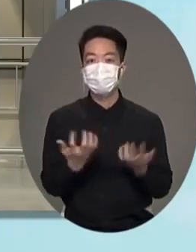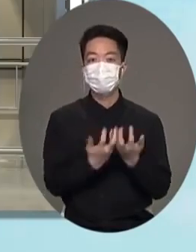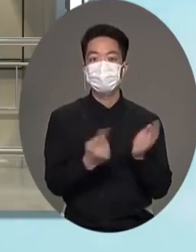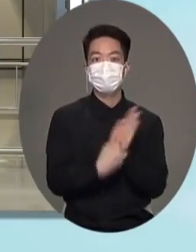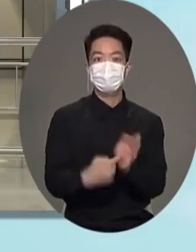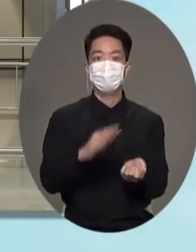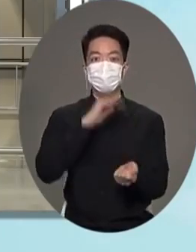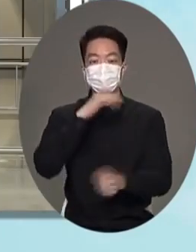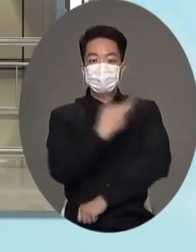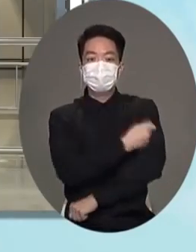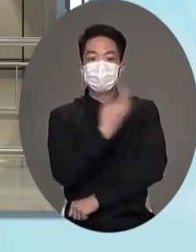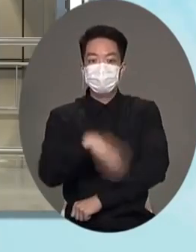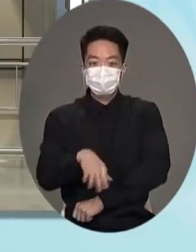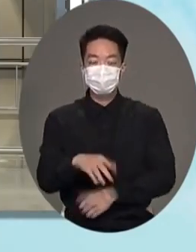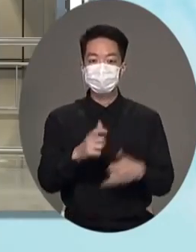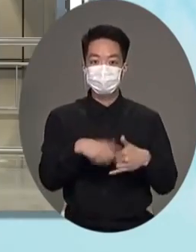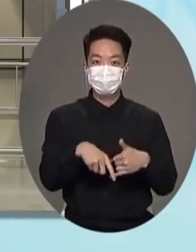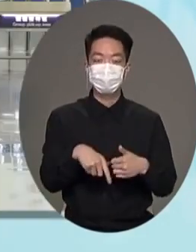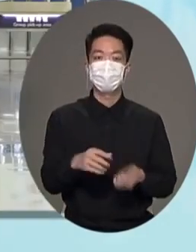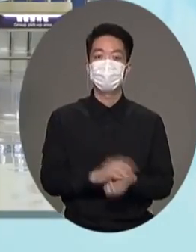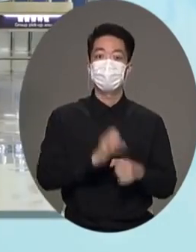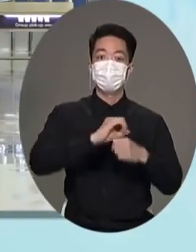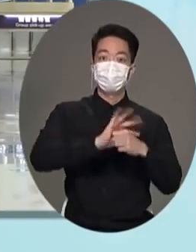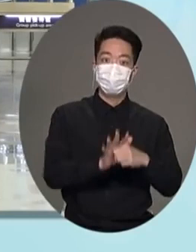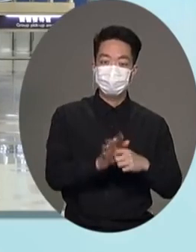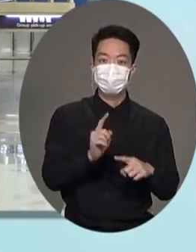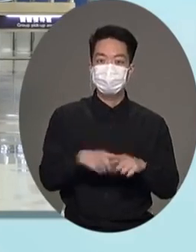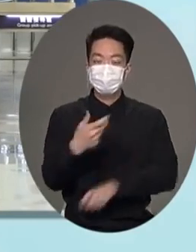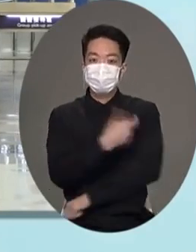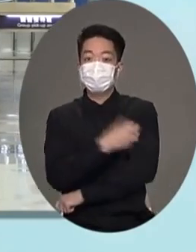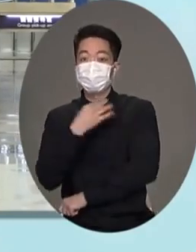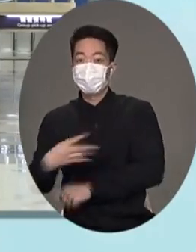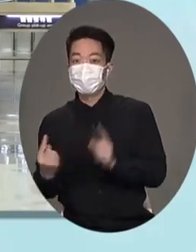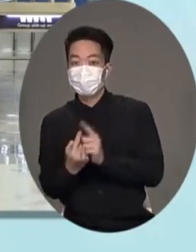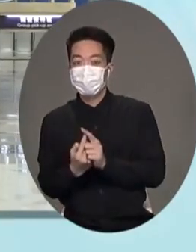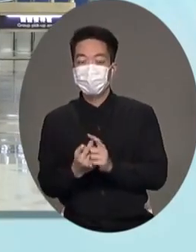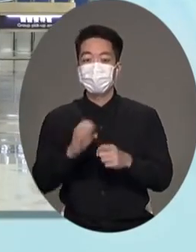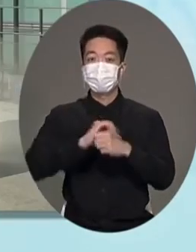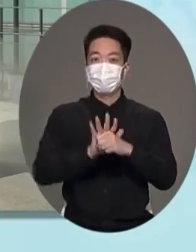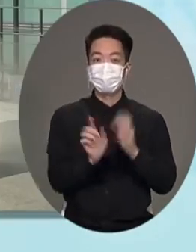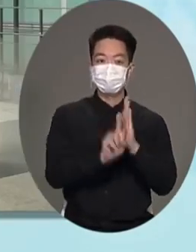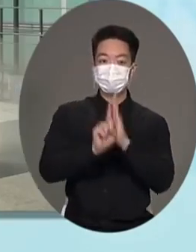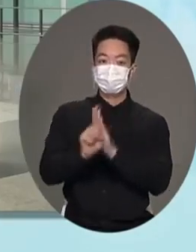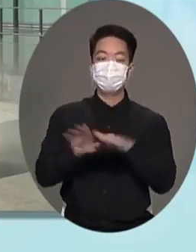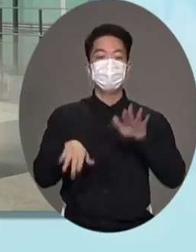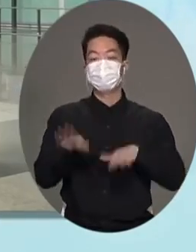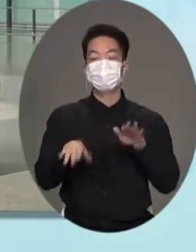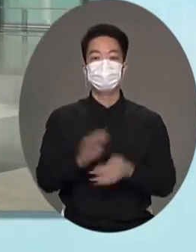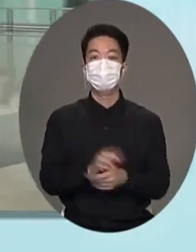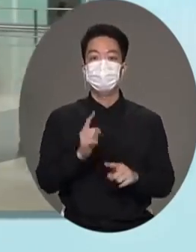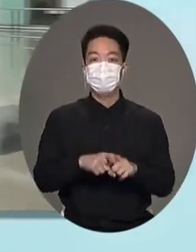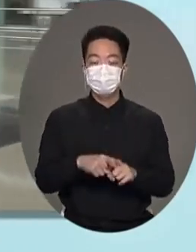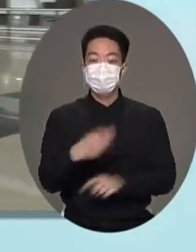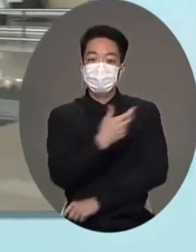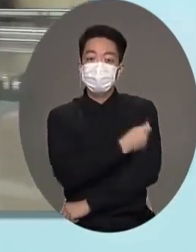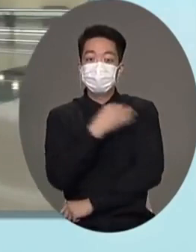種疫苗患者病毒量同未接種疫苗嘅患者相若，反映病毒對已經打針嘅人士仍然有傳播力，